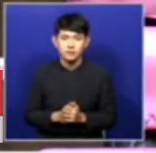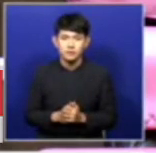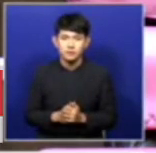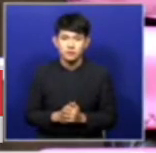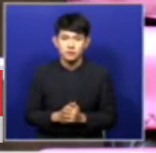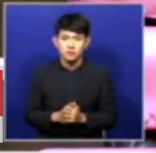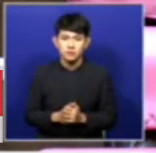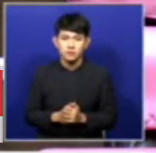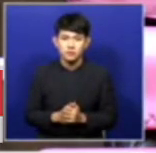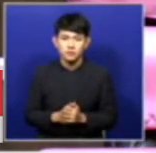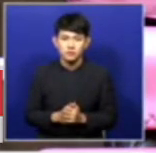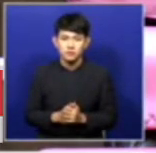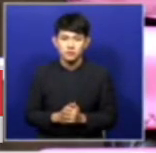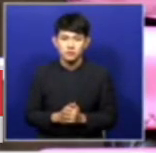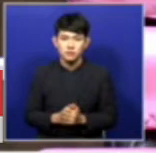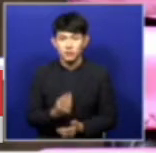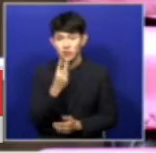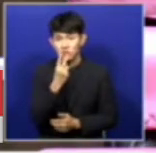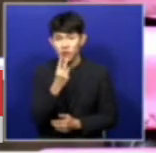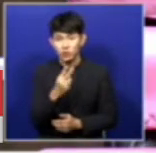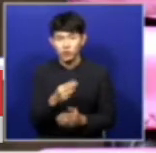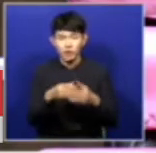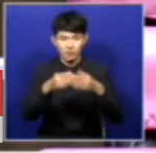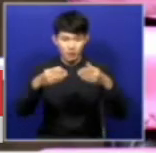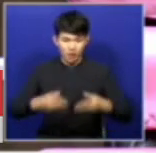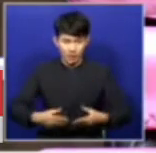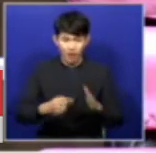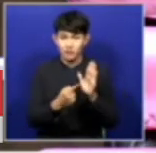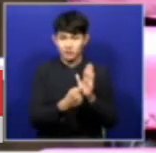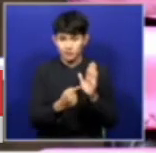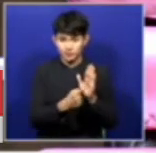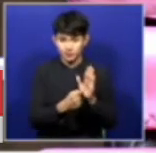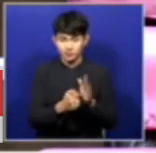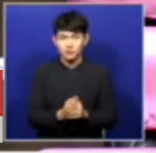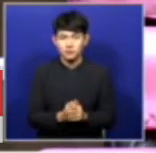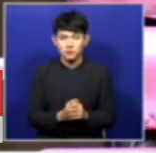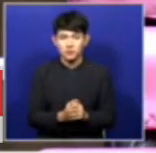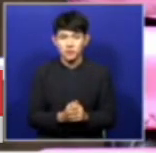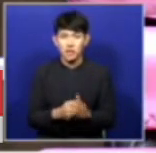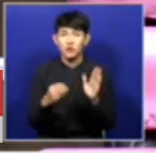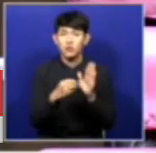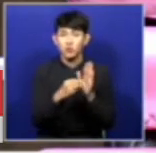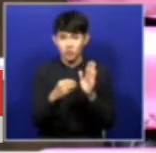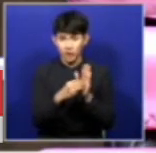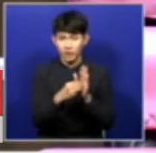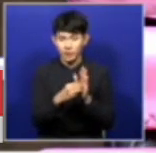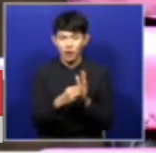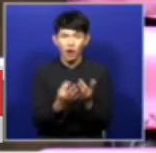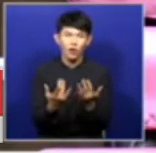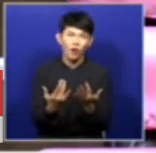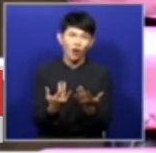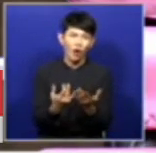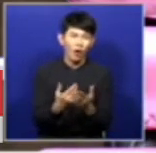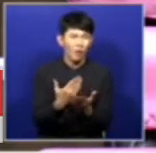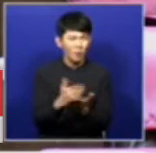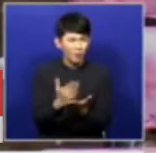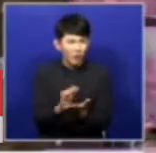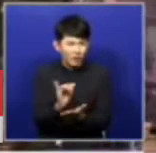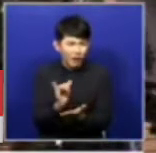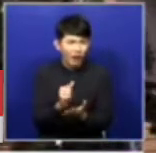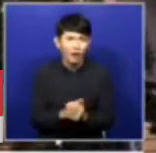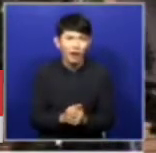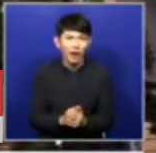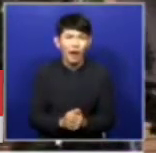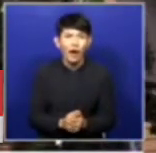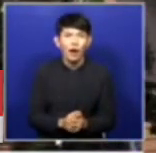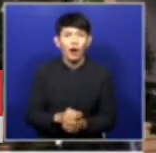งานท่านจะเห็นว่าที่ส่วนกลางเนี่ยค้างตั้ง596ล้าน